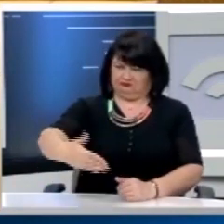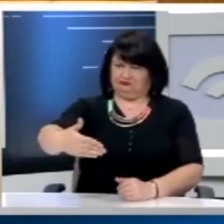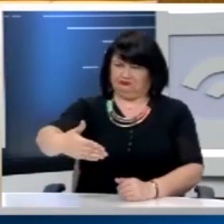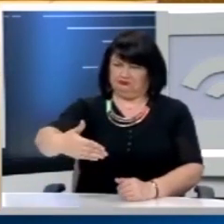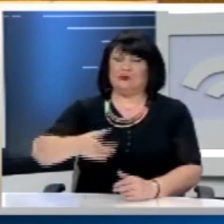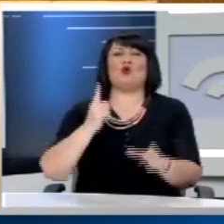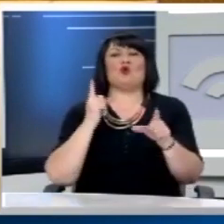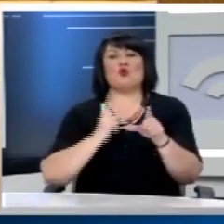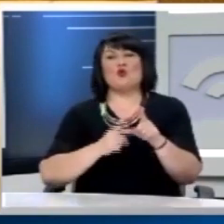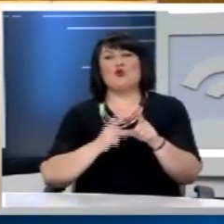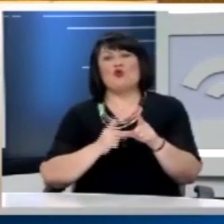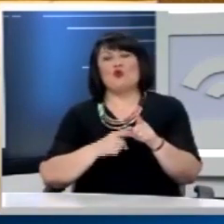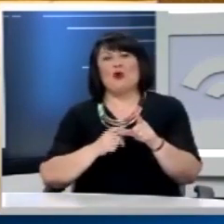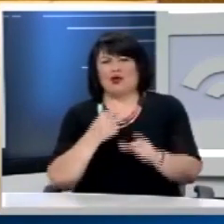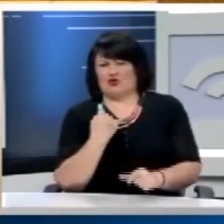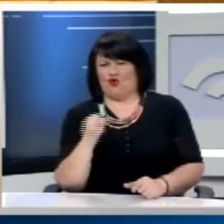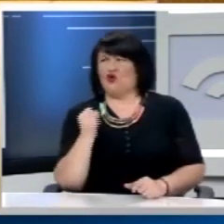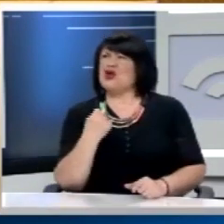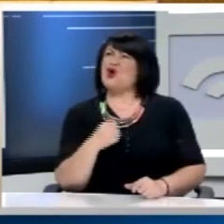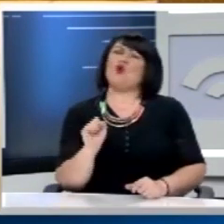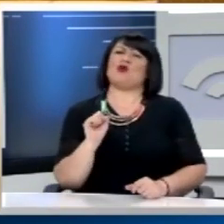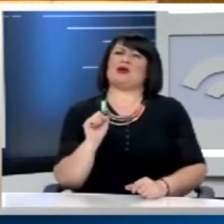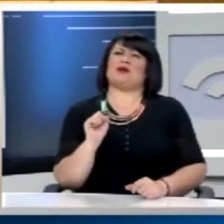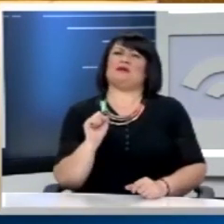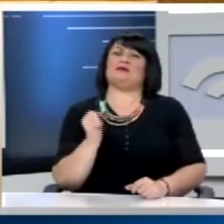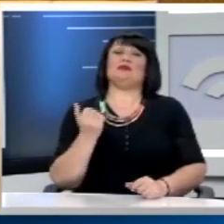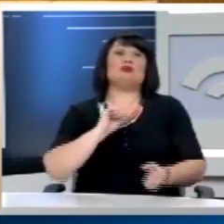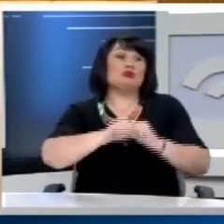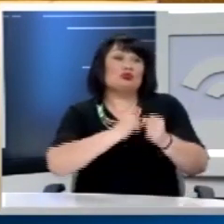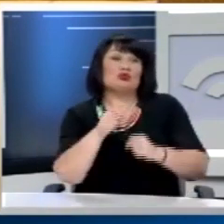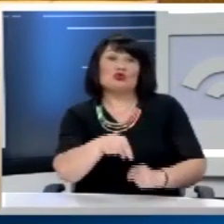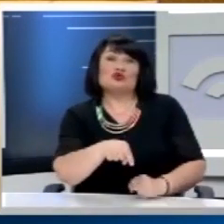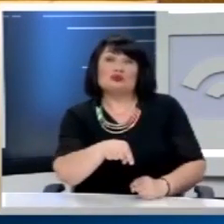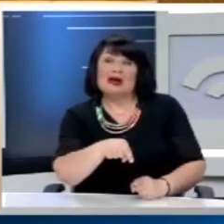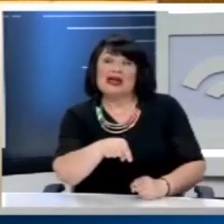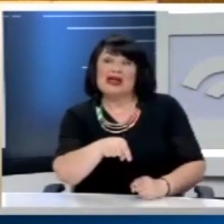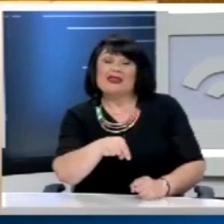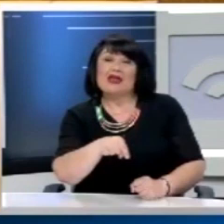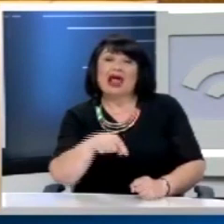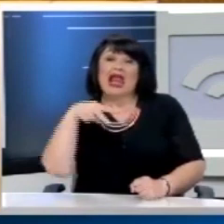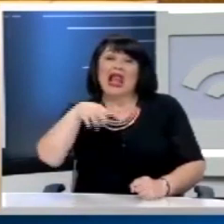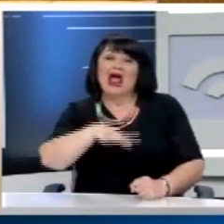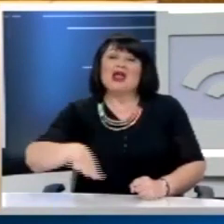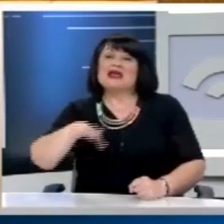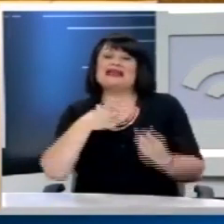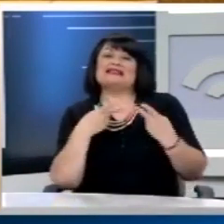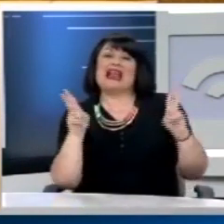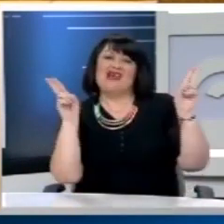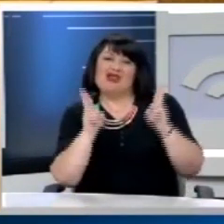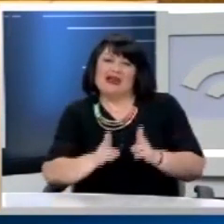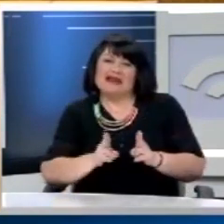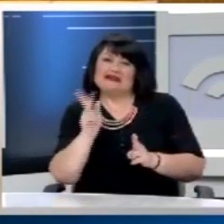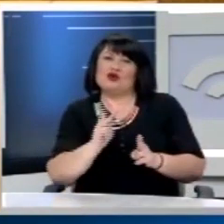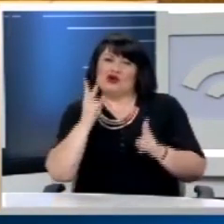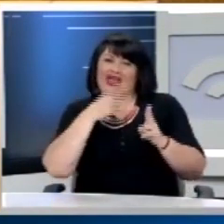το ΚΚΕ θα εναντιωθεί σε κάθε προσπάθεια περιορισμού λαϊκών ελευθεριών των κοινωνικών